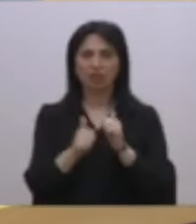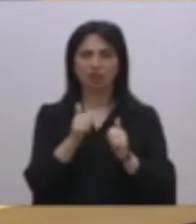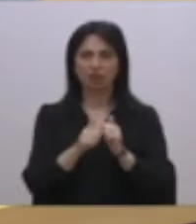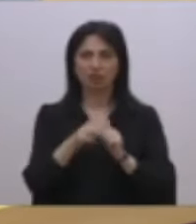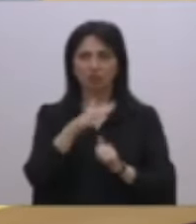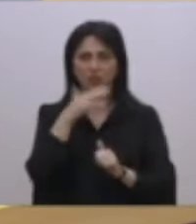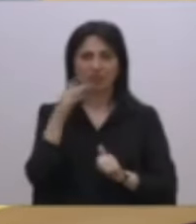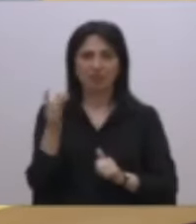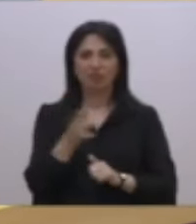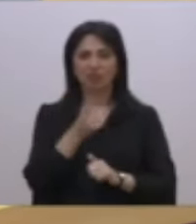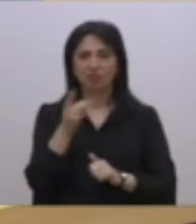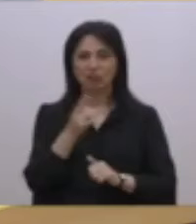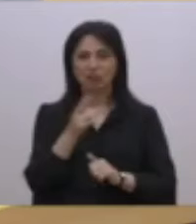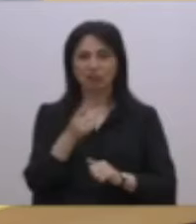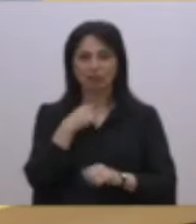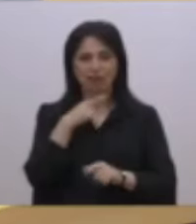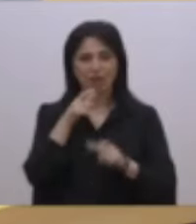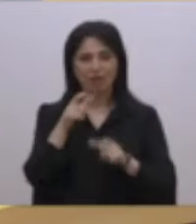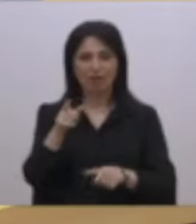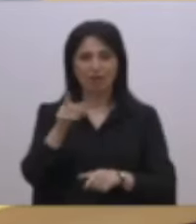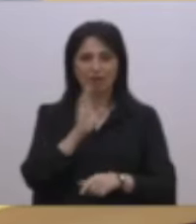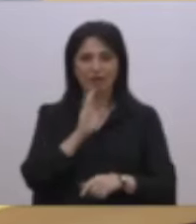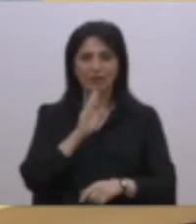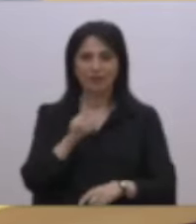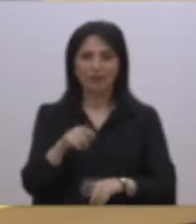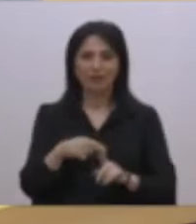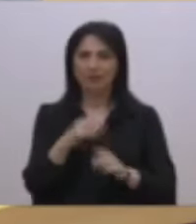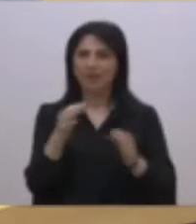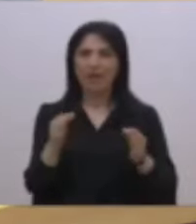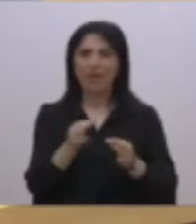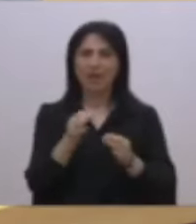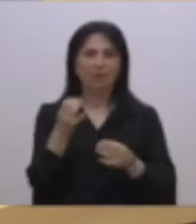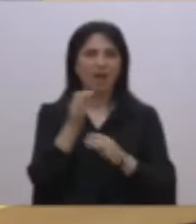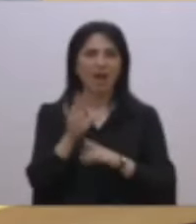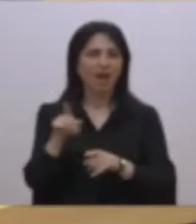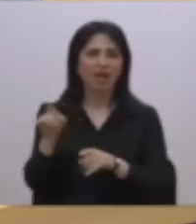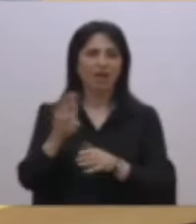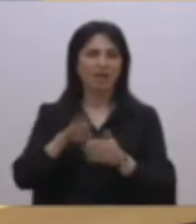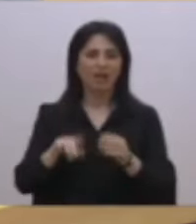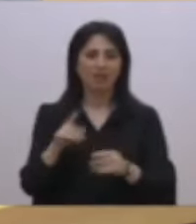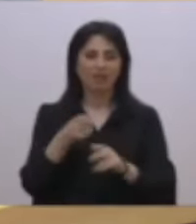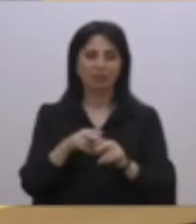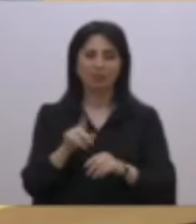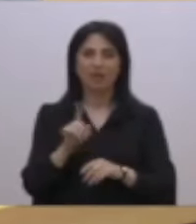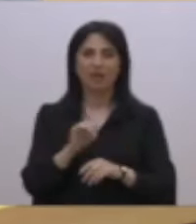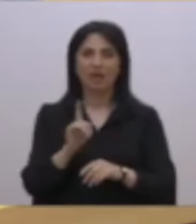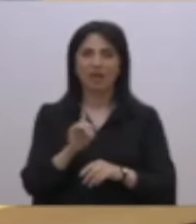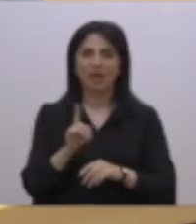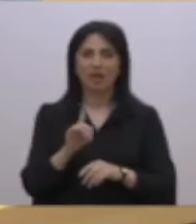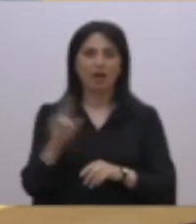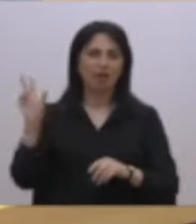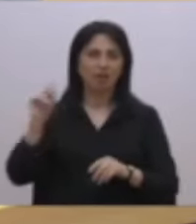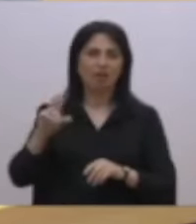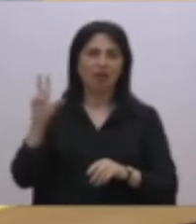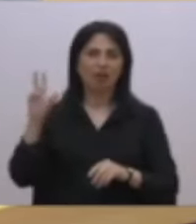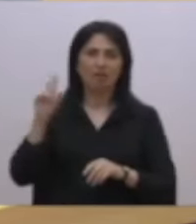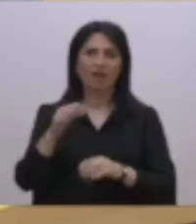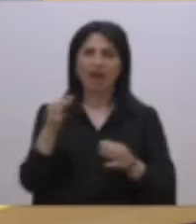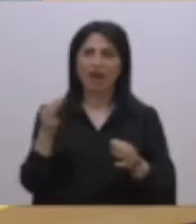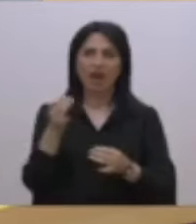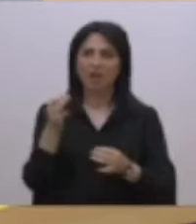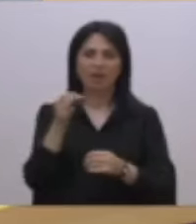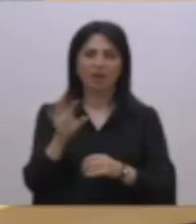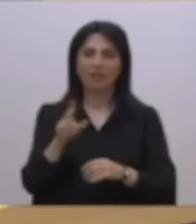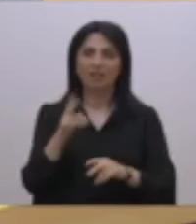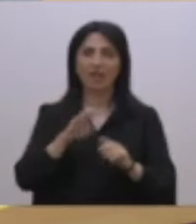ძალიან ბევრჯერ აქ ის არაფერი არ აინტერესებს გარდა იმისა, რომ რაღაც არაფერი არ